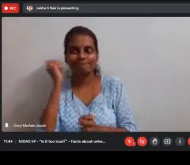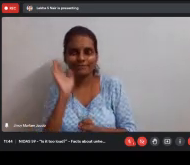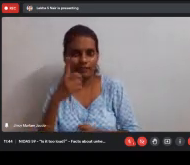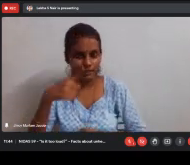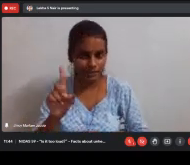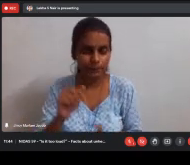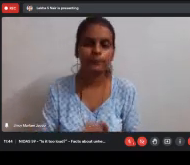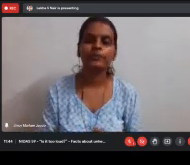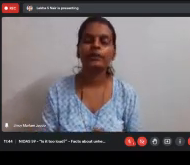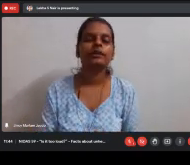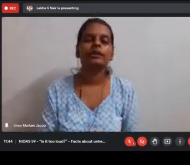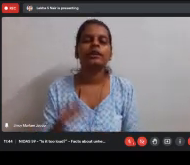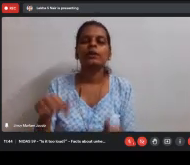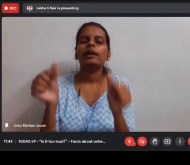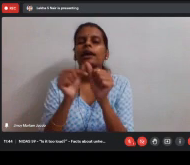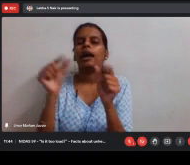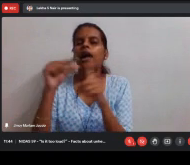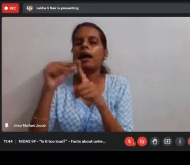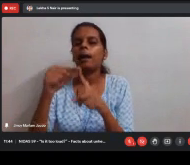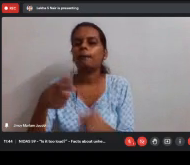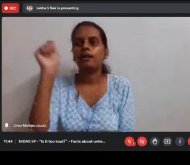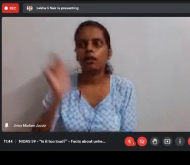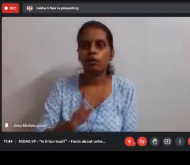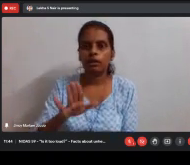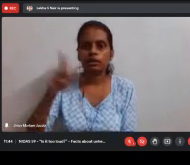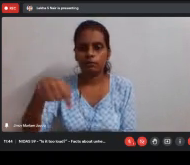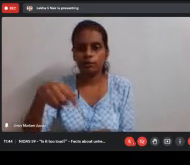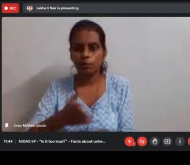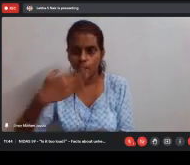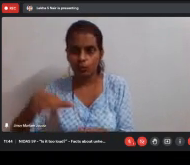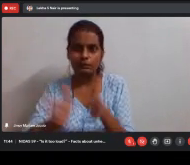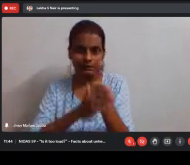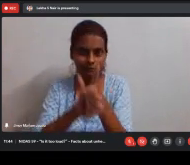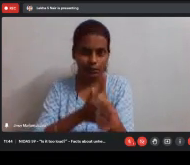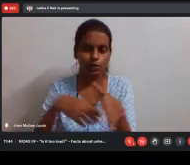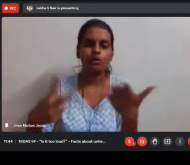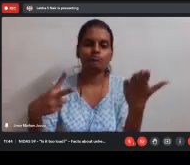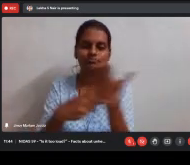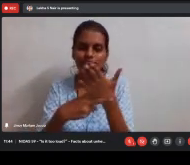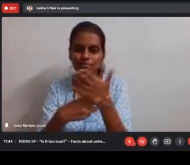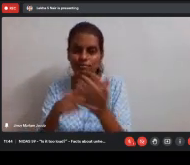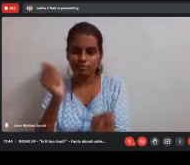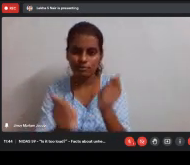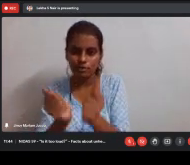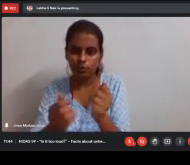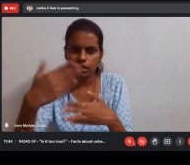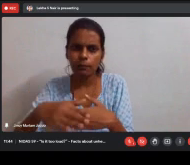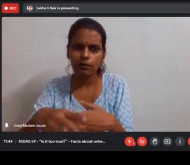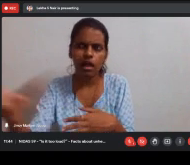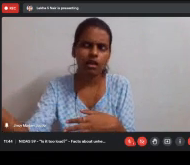യൂസ് ചെയ്യുന്നുണ്ട്. ഹെഡ്ഫോൺ യൂസ് ചെയ്ത് പാട്ട് കേൾക്കുന്നു. ആ ഒരു യാത്രാവേളകൾ വിരസത ഒഴിവാക്കാൻ വേണ്ടിയിട്ട് അവർ ചെയ്യുന്ന ഒരു റിക്രിയേഷണൽ